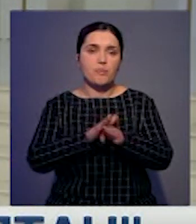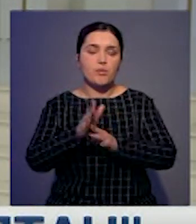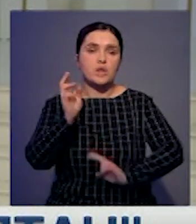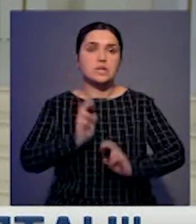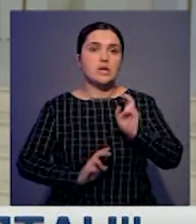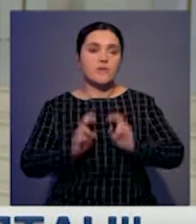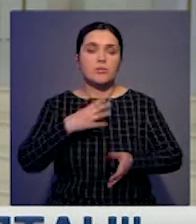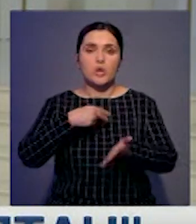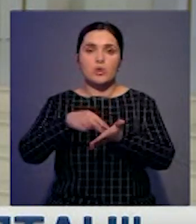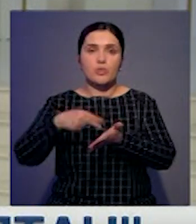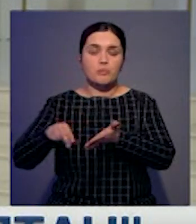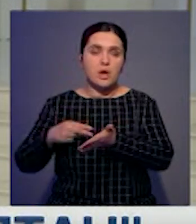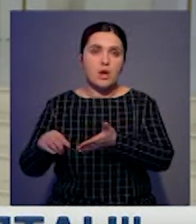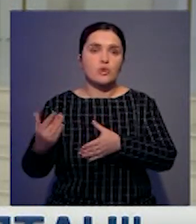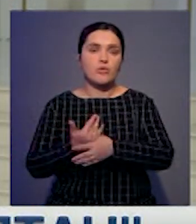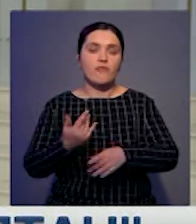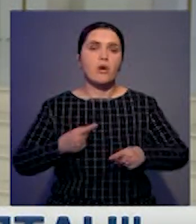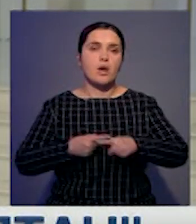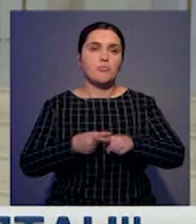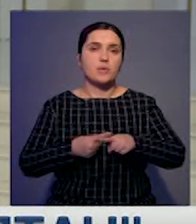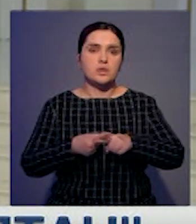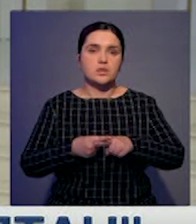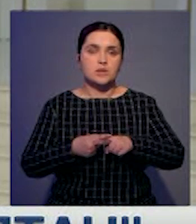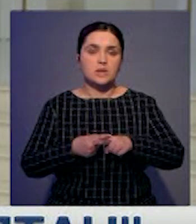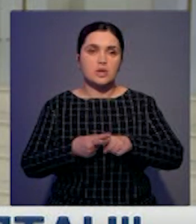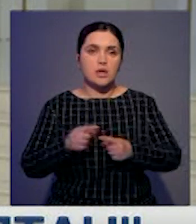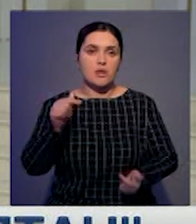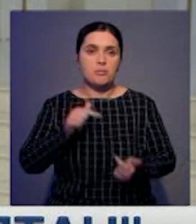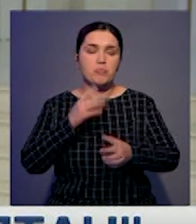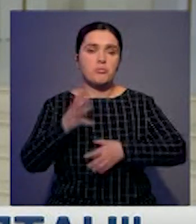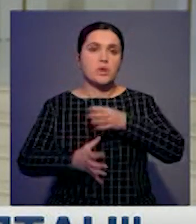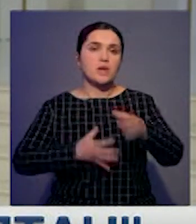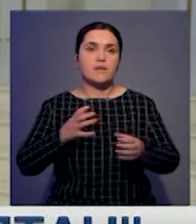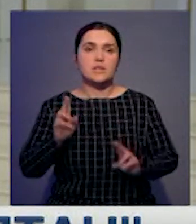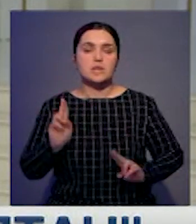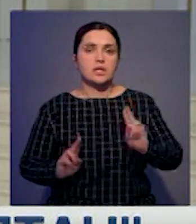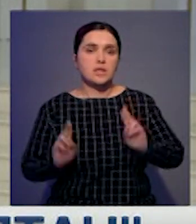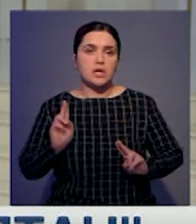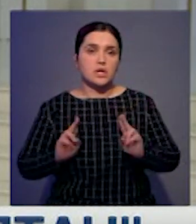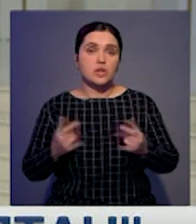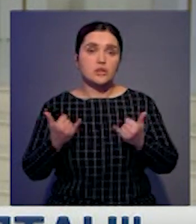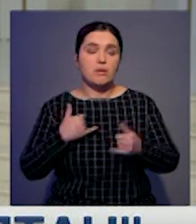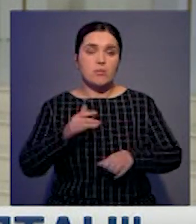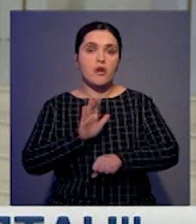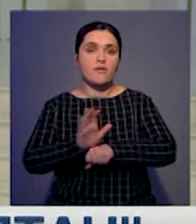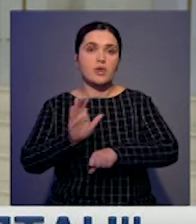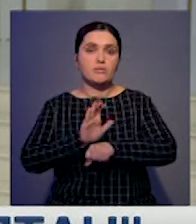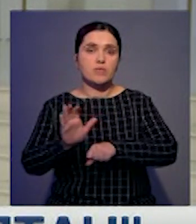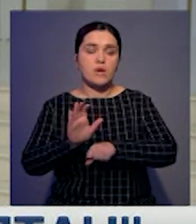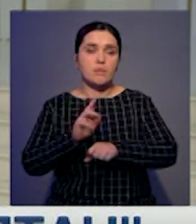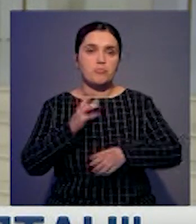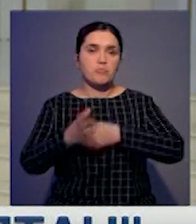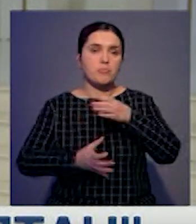Были закуплены новое оборудование, соответствует мировым стандартам. И сейчас уже выпускаем продукцию по